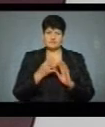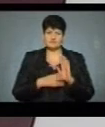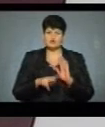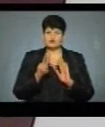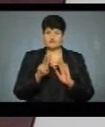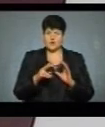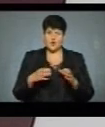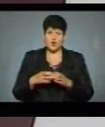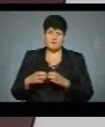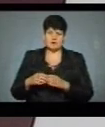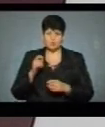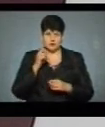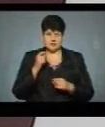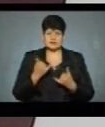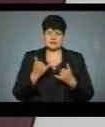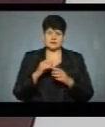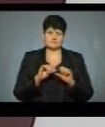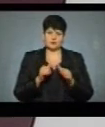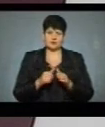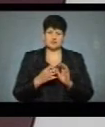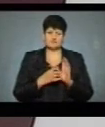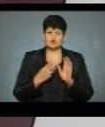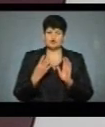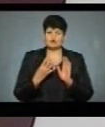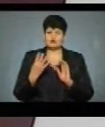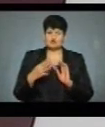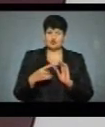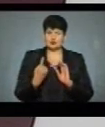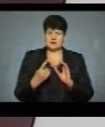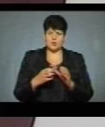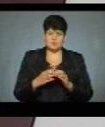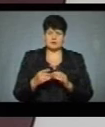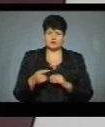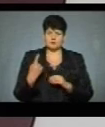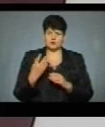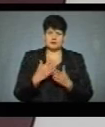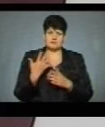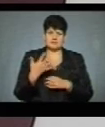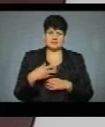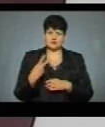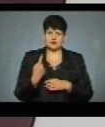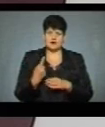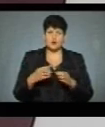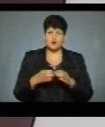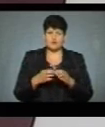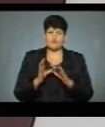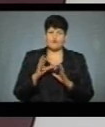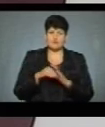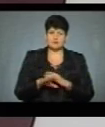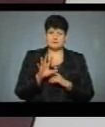громадах України. Зараз сформовано 941 громада. У Тернопільській області є 51 громада, до якої